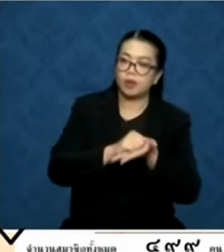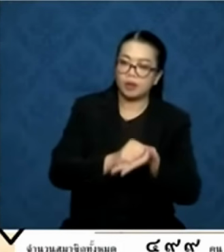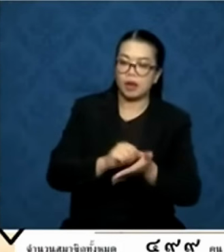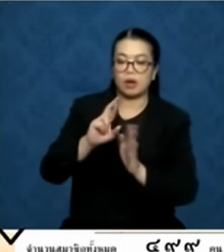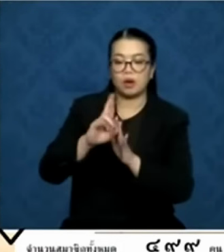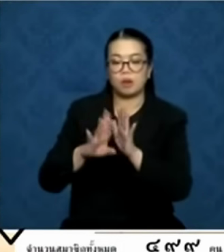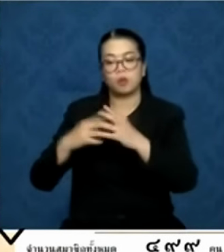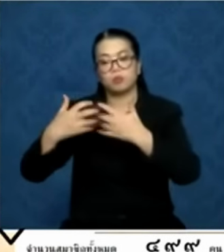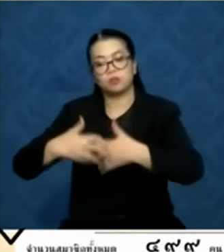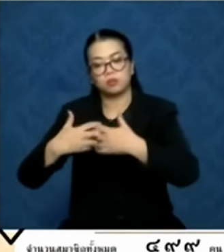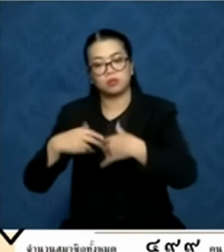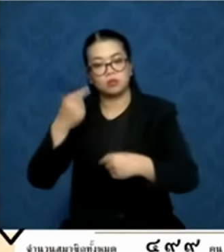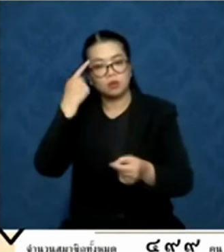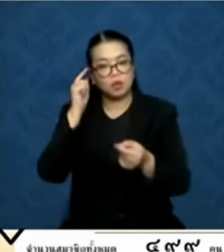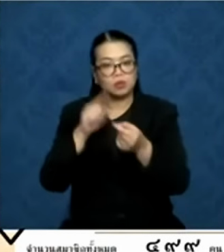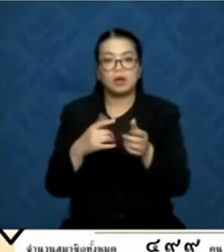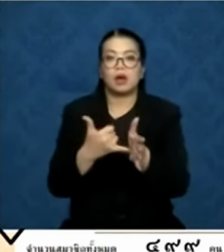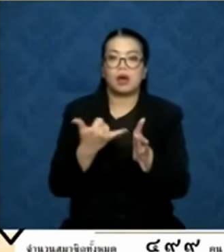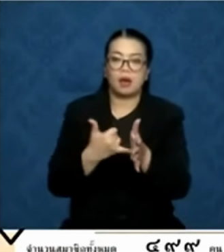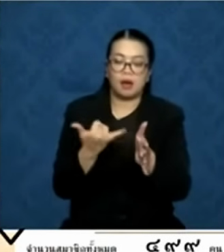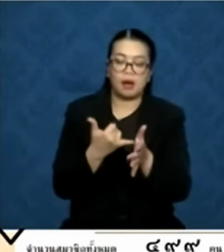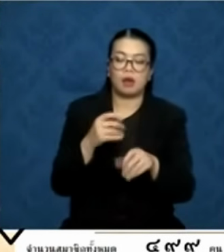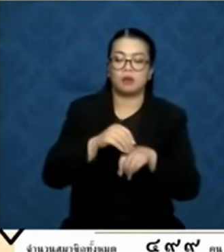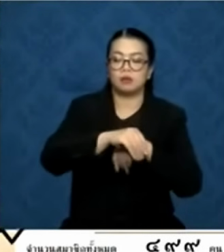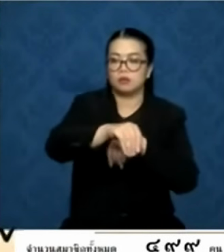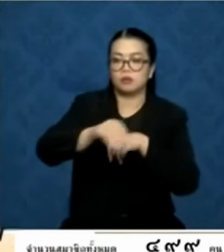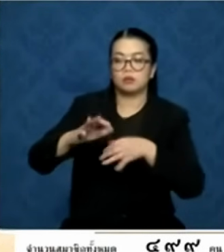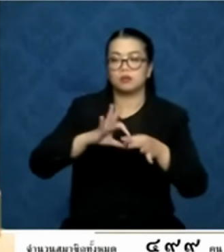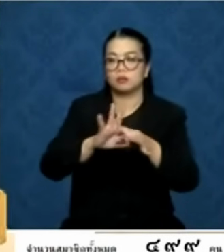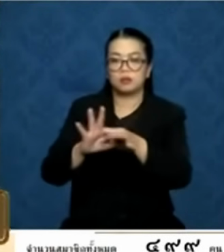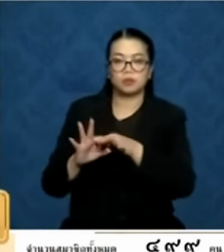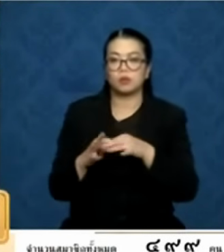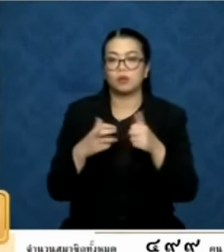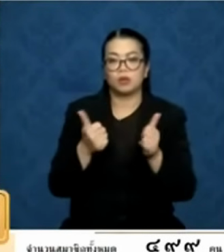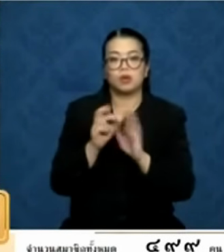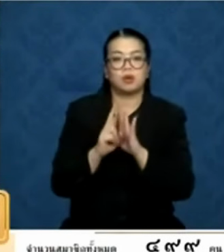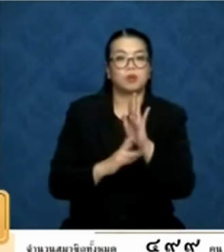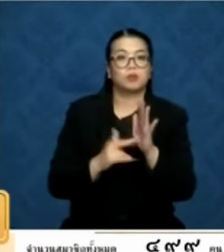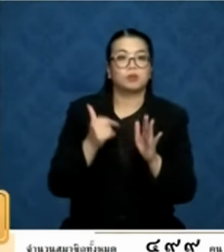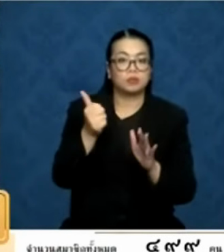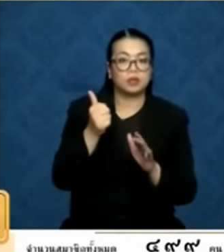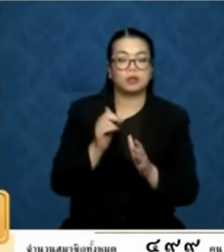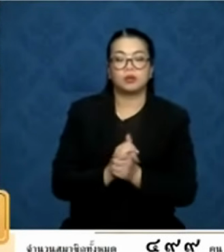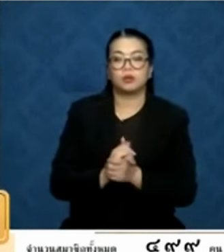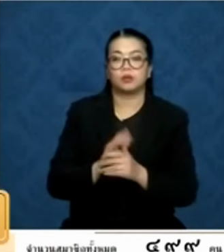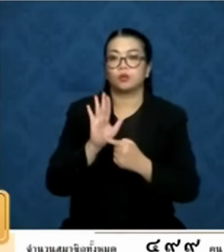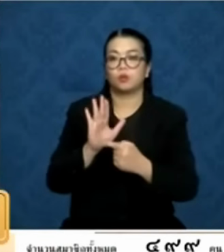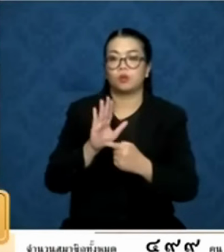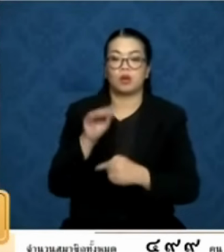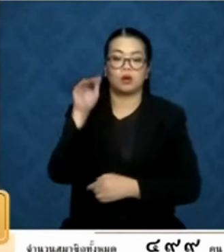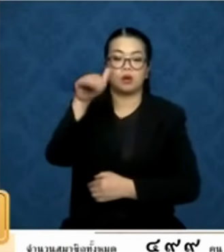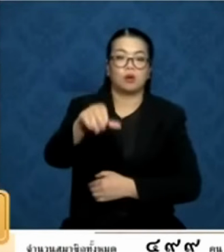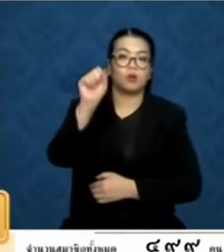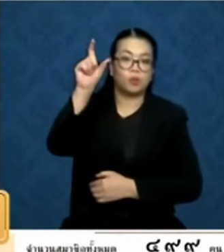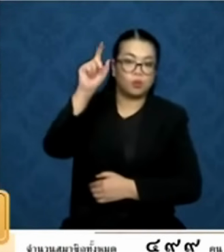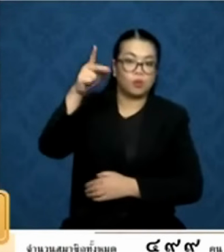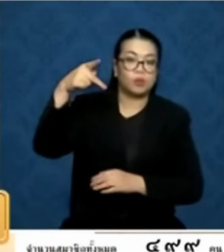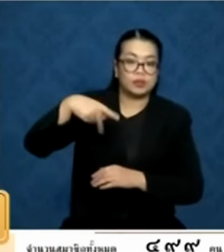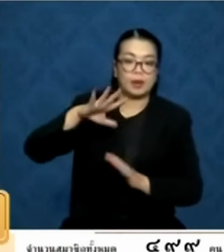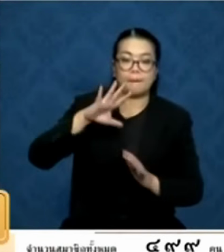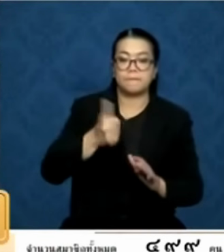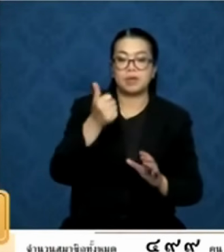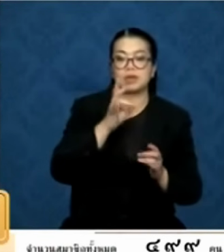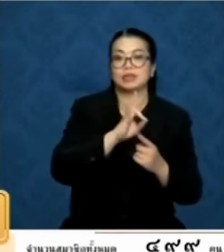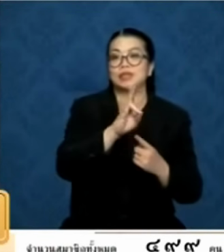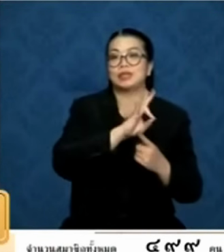พเข้าถึงได้สะดวกและเชื่อมโยงกันอย่างเป็นระบบเช่นโครงการทางหลวงพิเศษระหว่างเมืองหมายเล